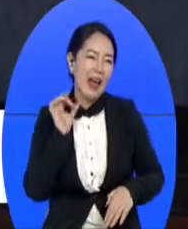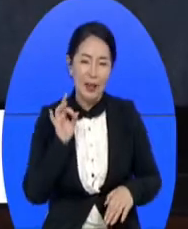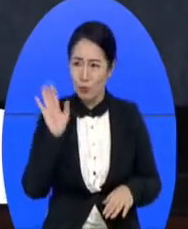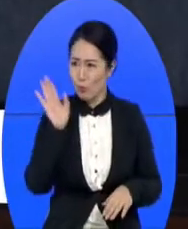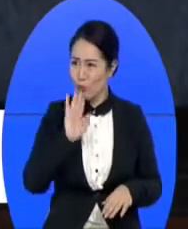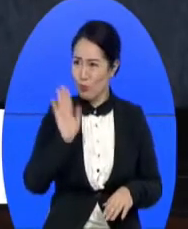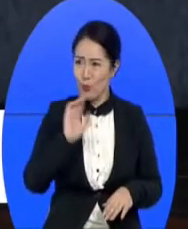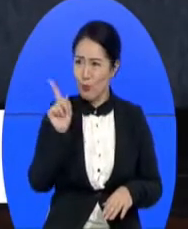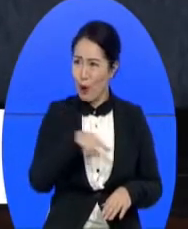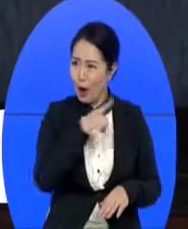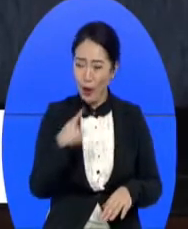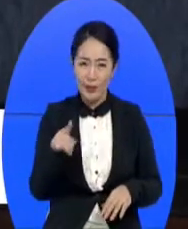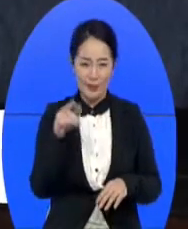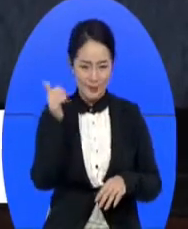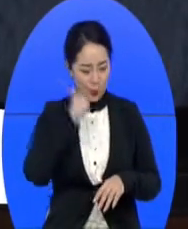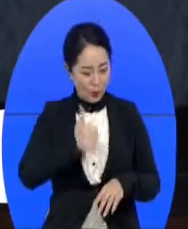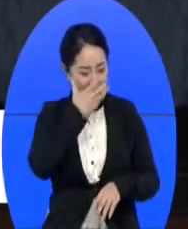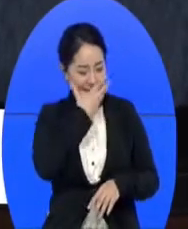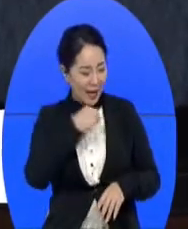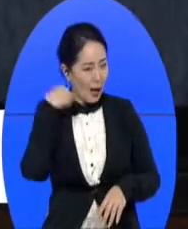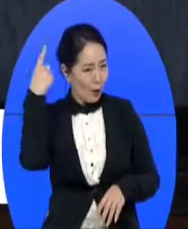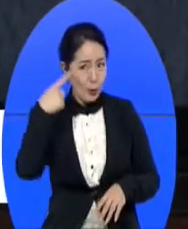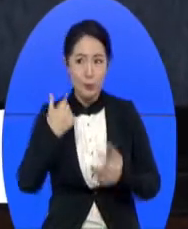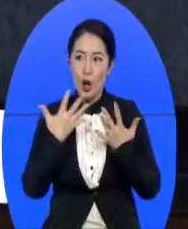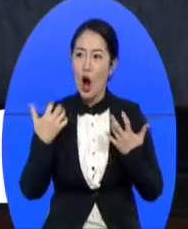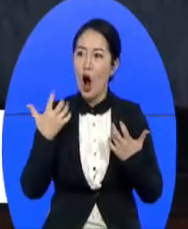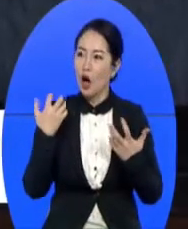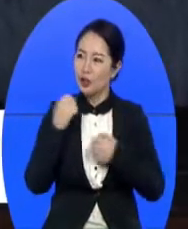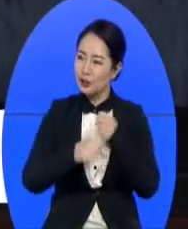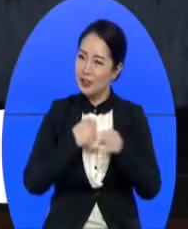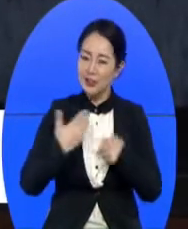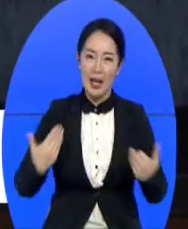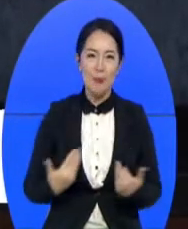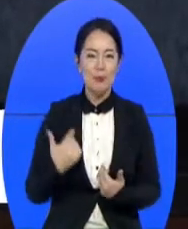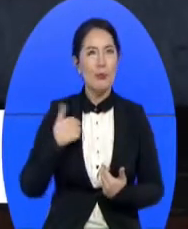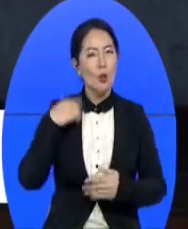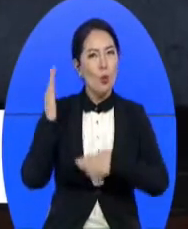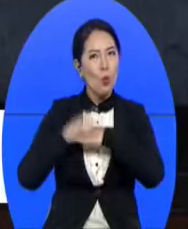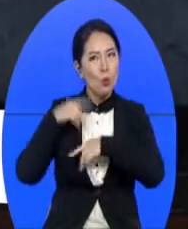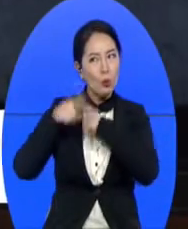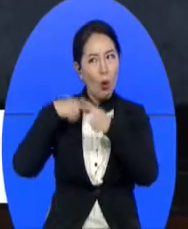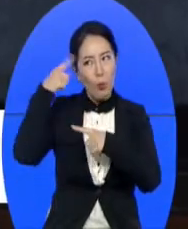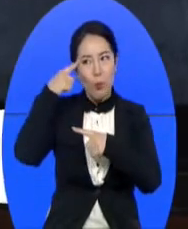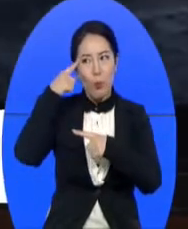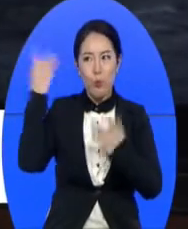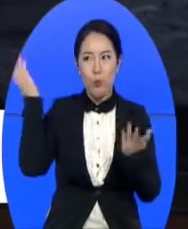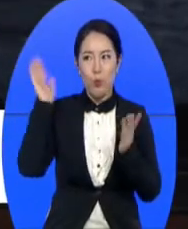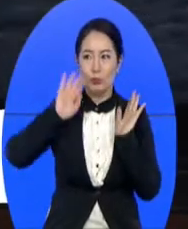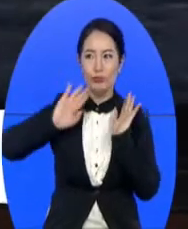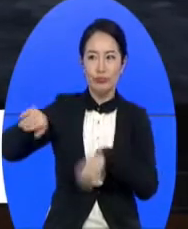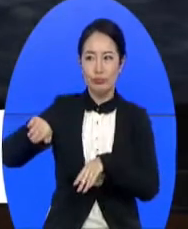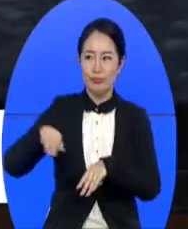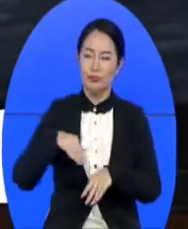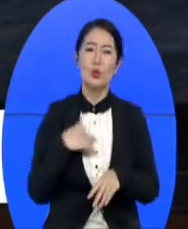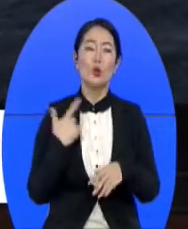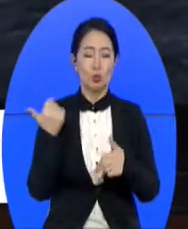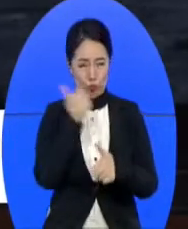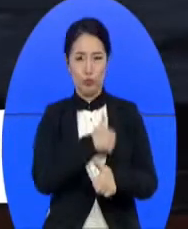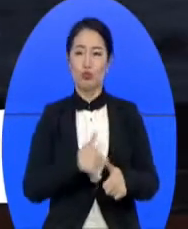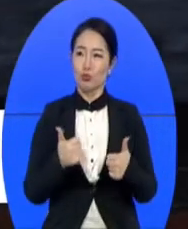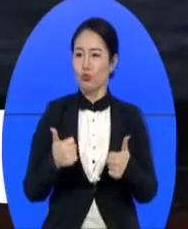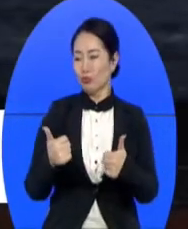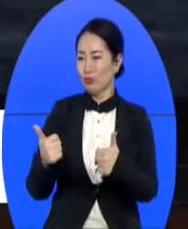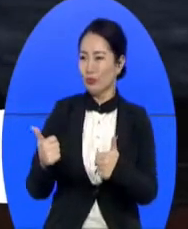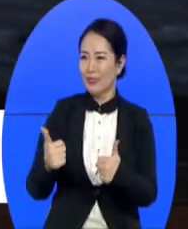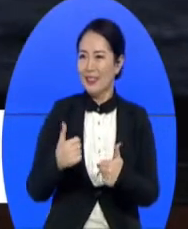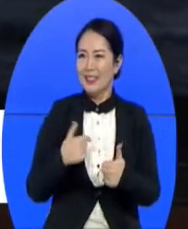болохгүй хүн ерөөсөө л сайхан үед би хичнээн жил амьд би ерөөсө тэр үхлийн тухай наа бодогддгоо наа ер нь л одоо ингээд яхад би ер